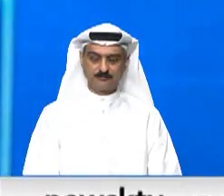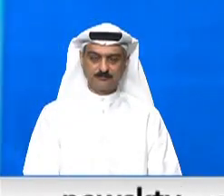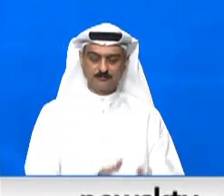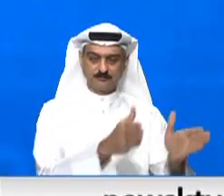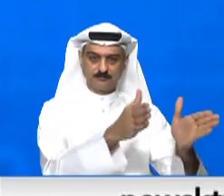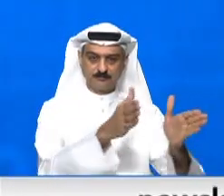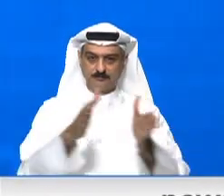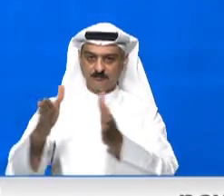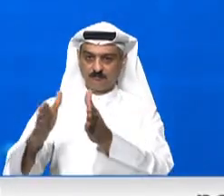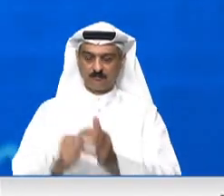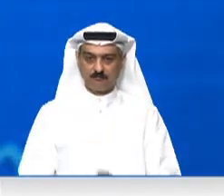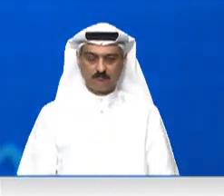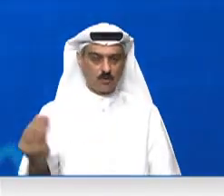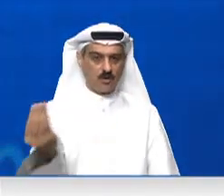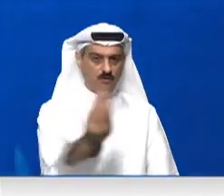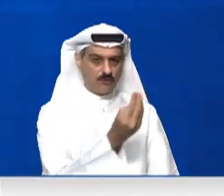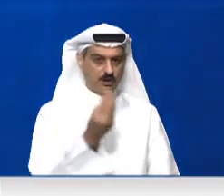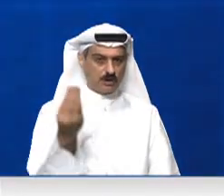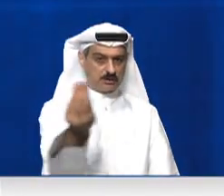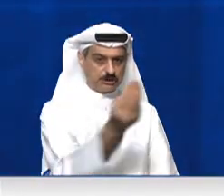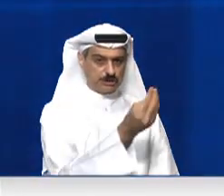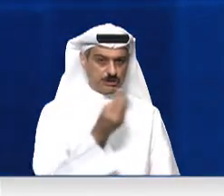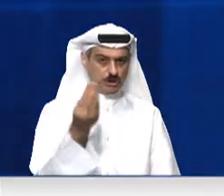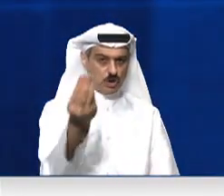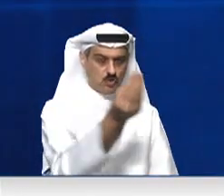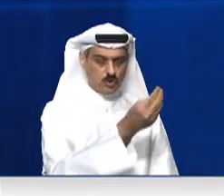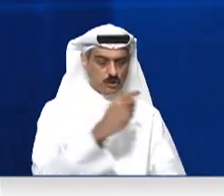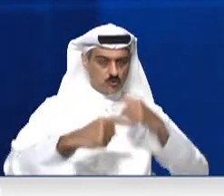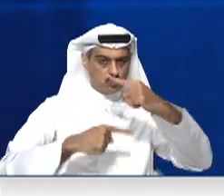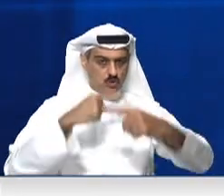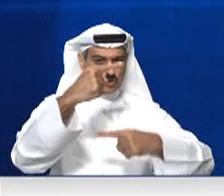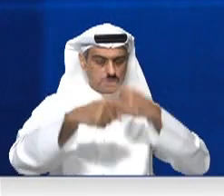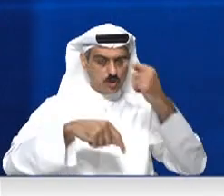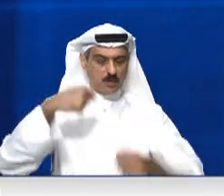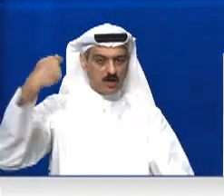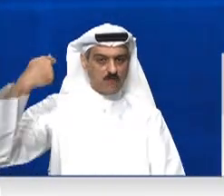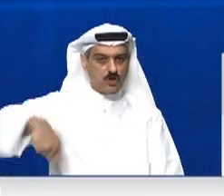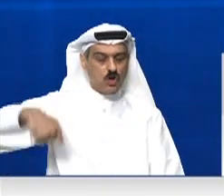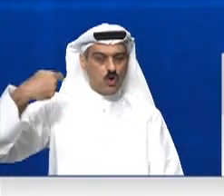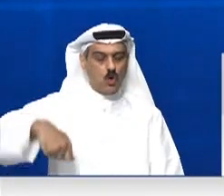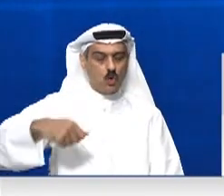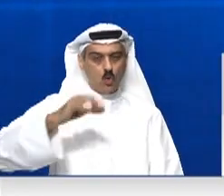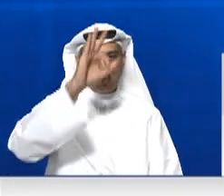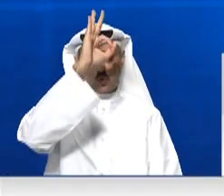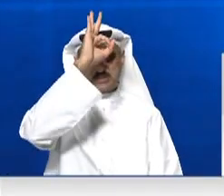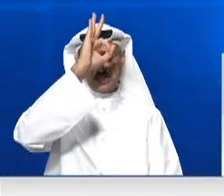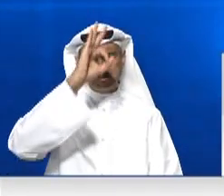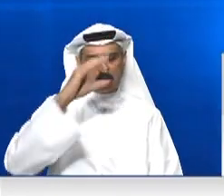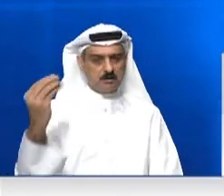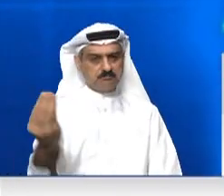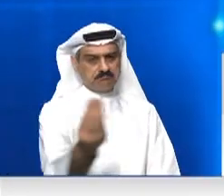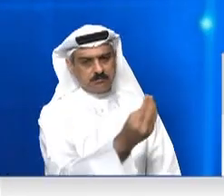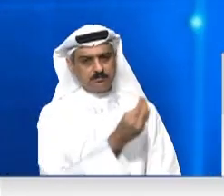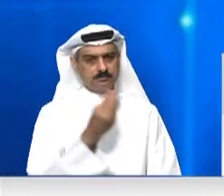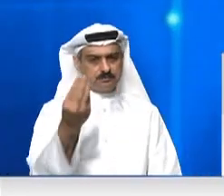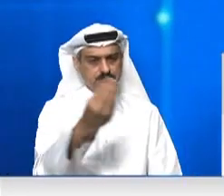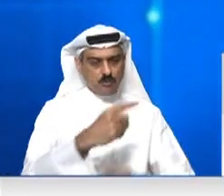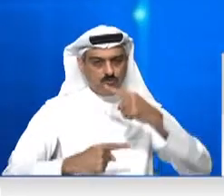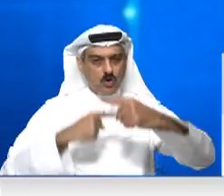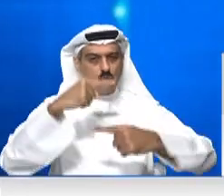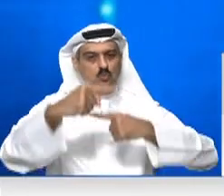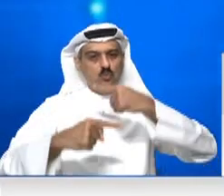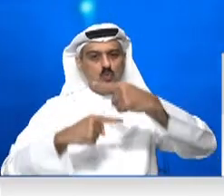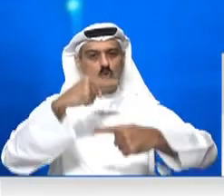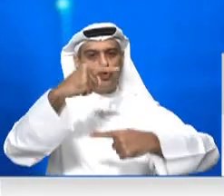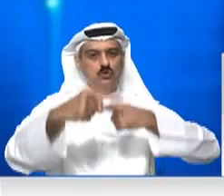في إطار الجولات التفقدية والميدانية المستمرة لمعالي النائب الأول لرئيس مجلس الوزراء وزير الداخلية الشيخ طلال